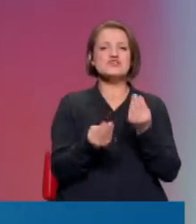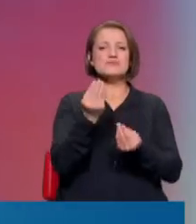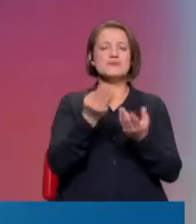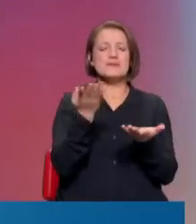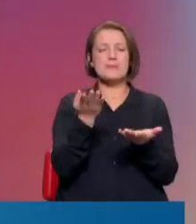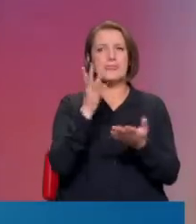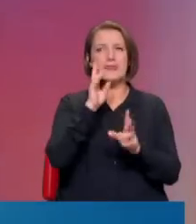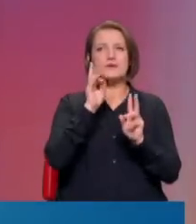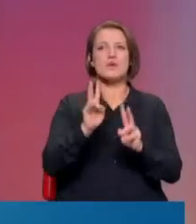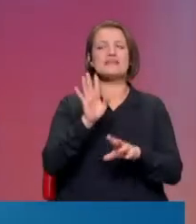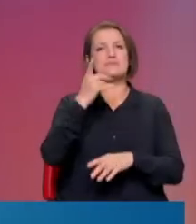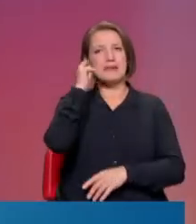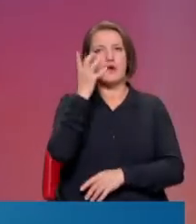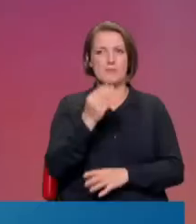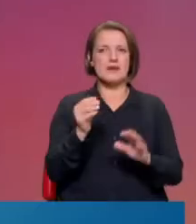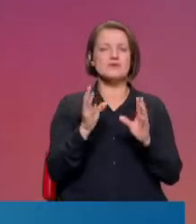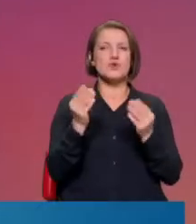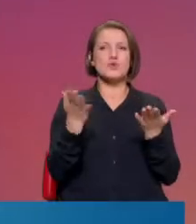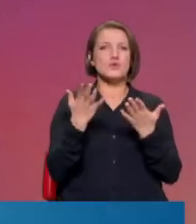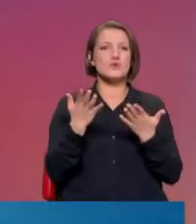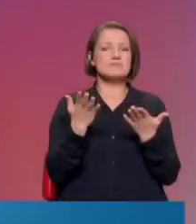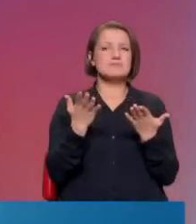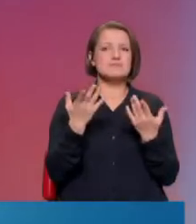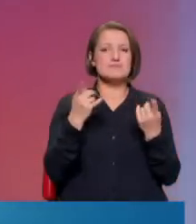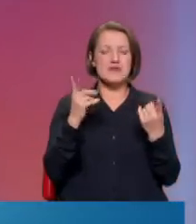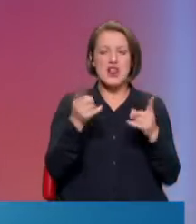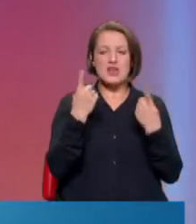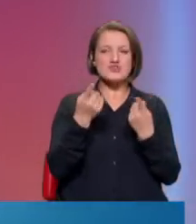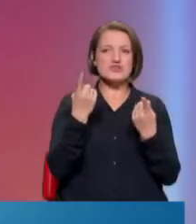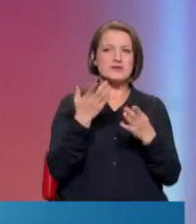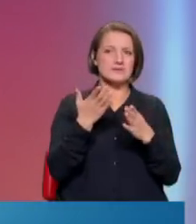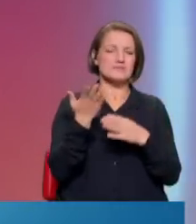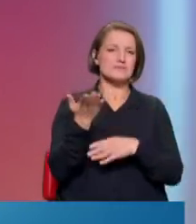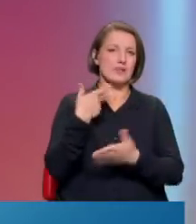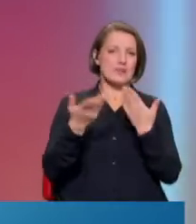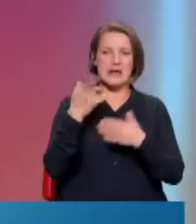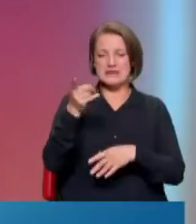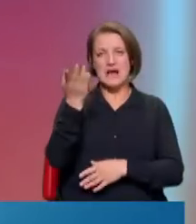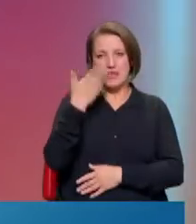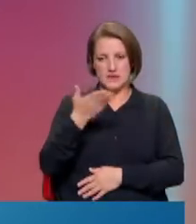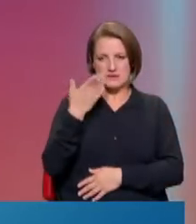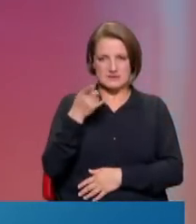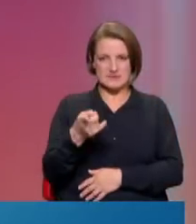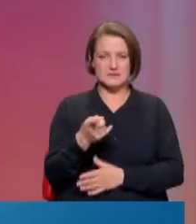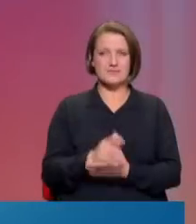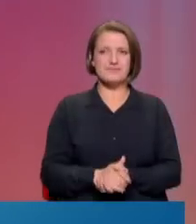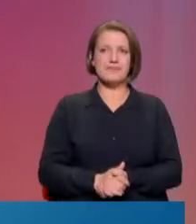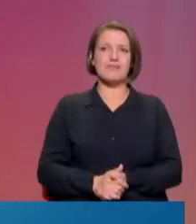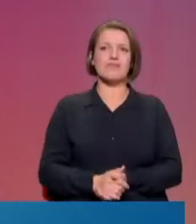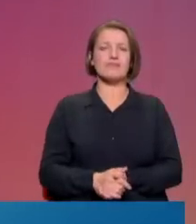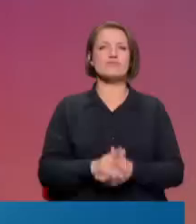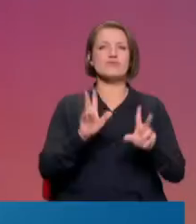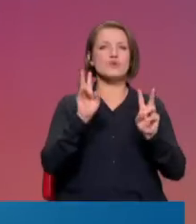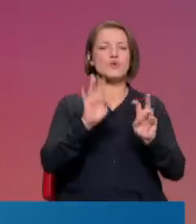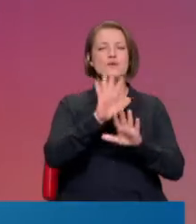olmamakla birlikte yine de oldukça ürkütücü ve çarpıcı Gerçekten siz de değindin aslında